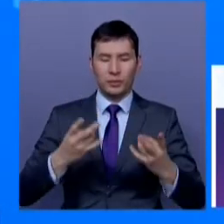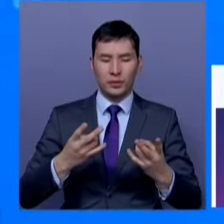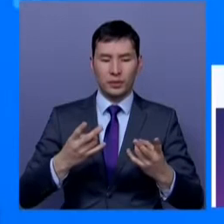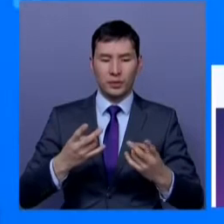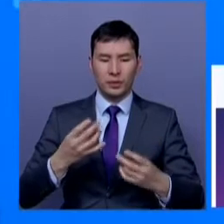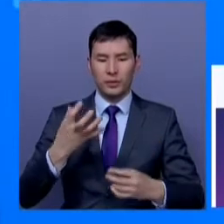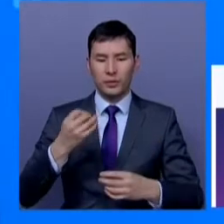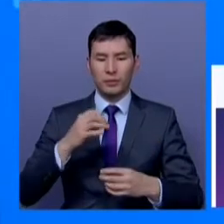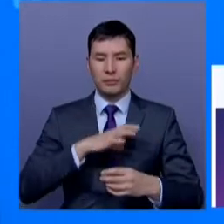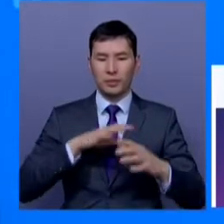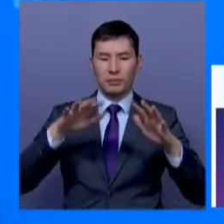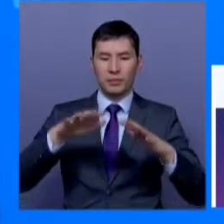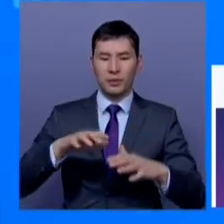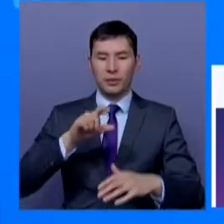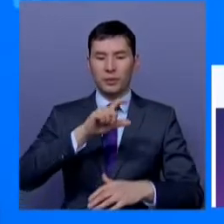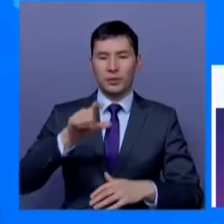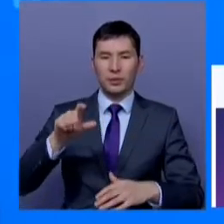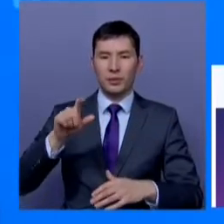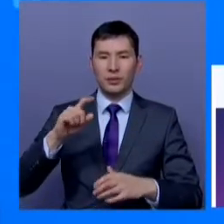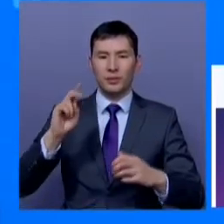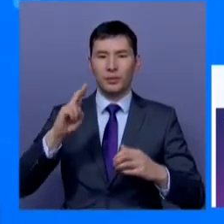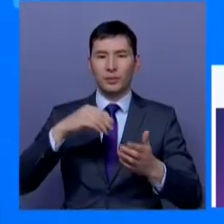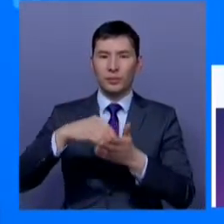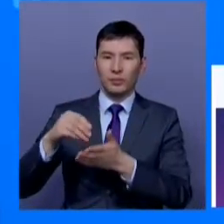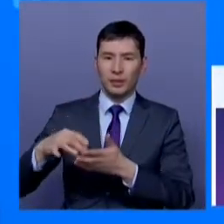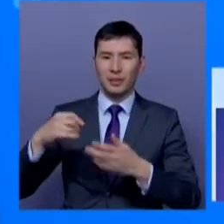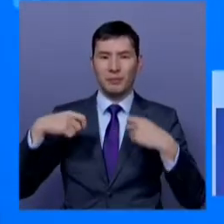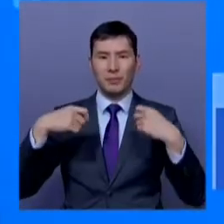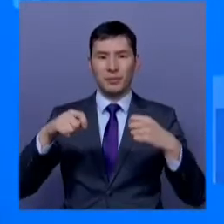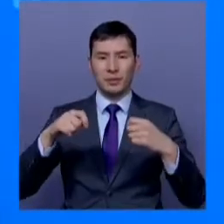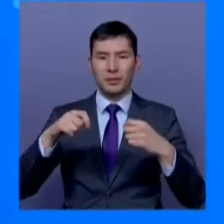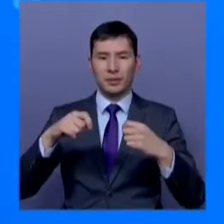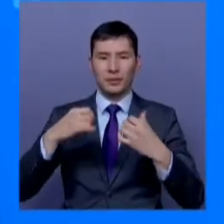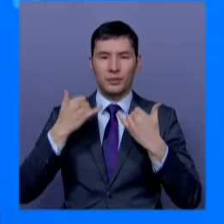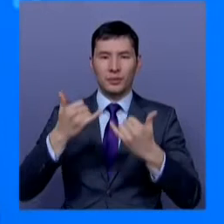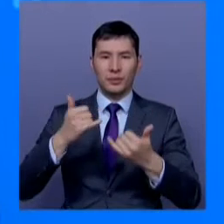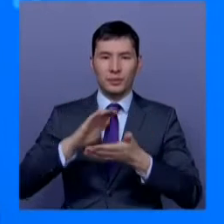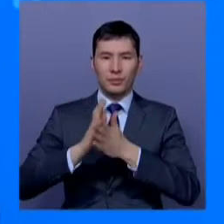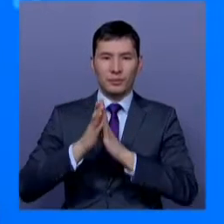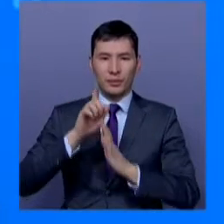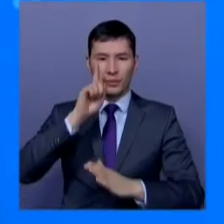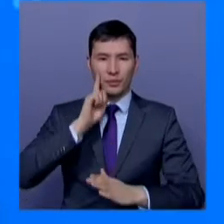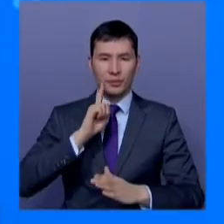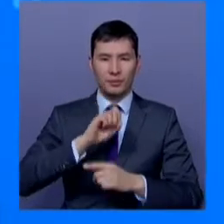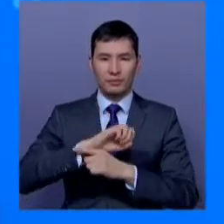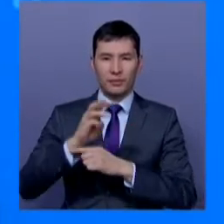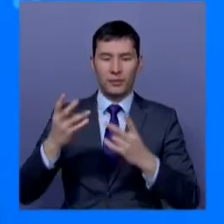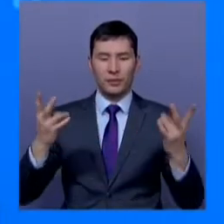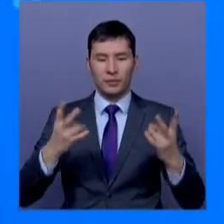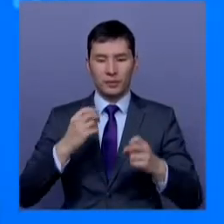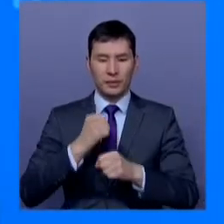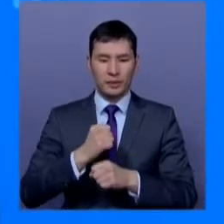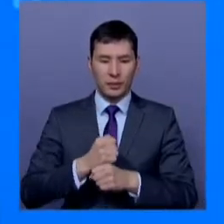Оған қоса саудагерлер мен келушілерге жайлы жағдай жасалады. Бүгінгі таңда Алматыда 10 базар бар. Оның 6-уы жөндеуден өтсе, 2-ін жаңалауды өткен